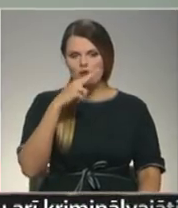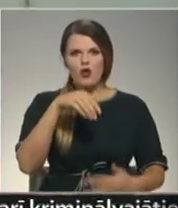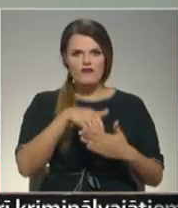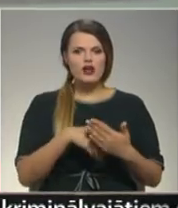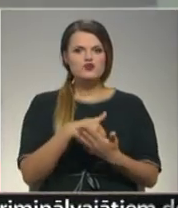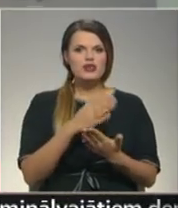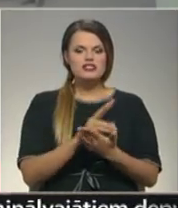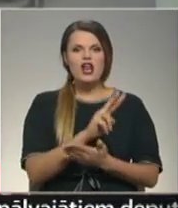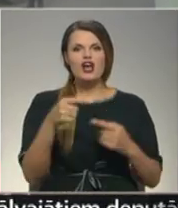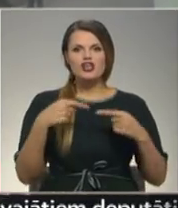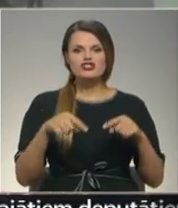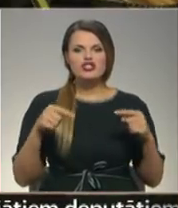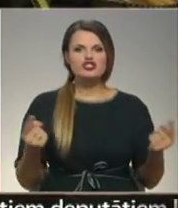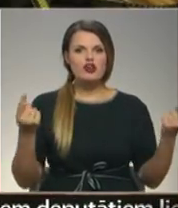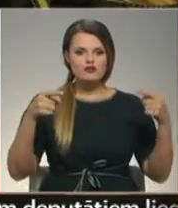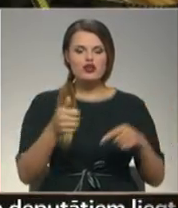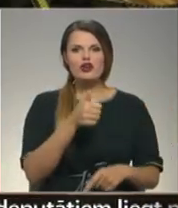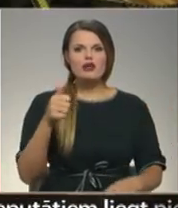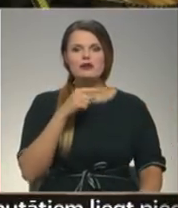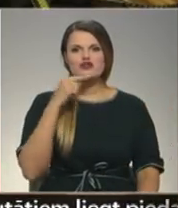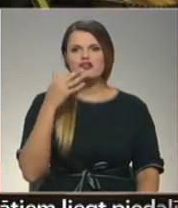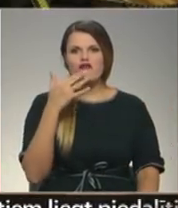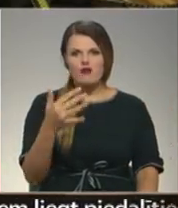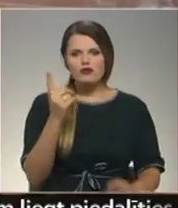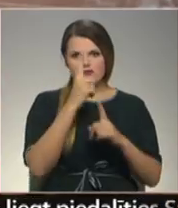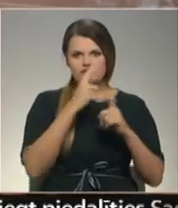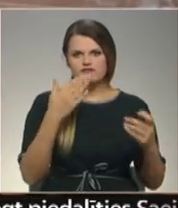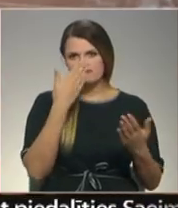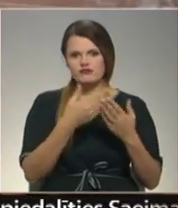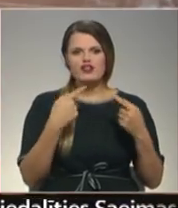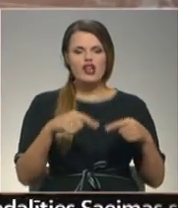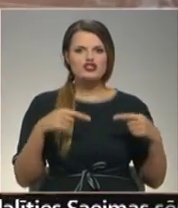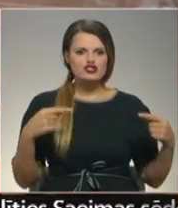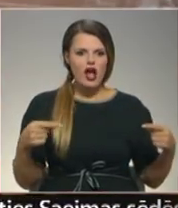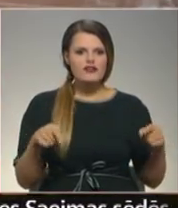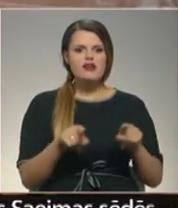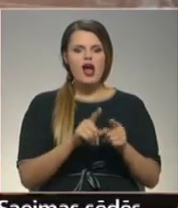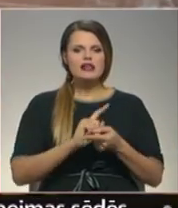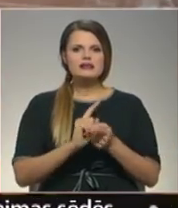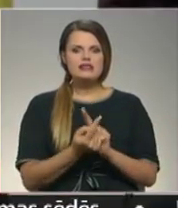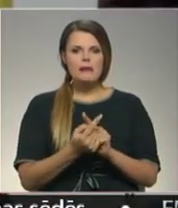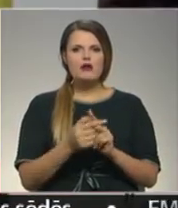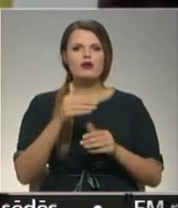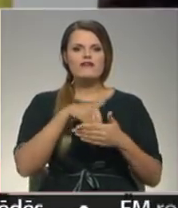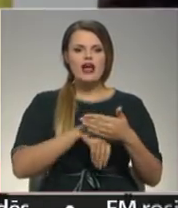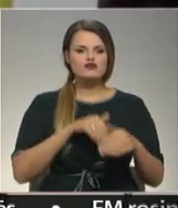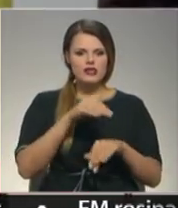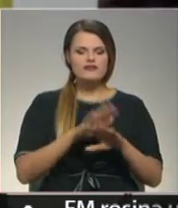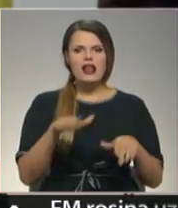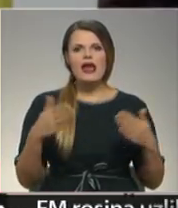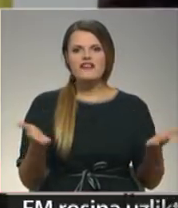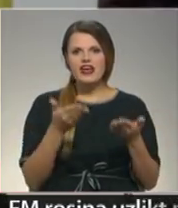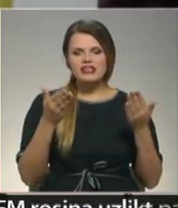pusēm, kas dažādos laikos un medijos, īpaši krievalodīgajos, publiski atspoguļoti dažādi. Arī sagrozot vēsturiskos faktus, lai